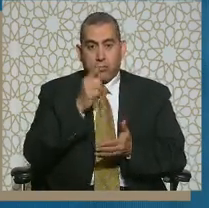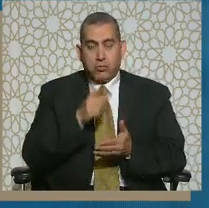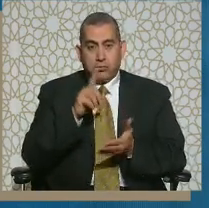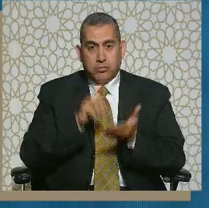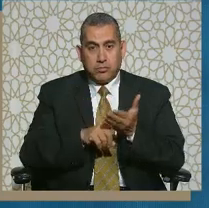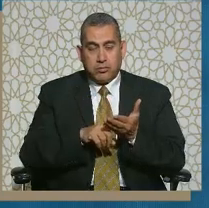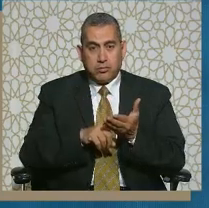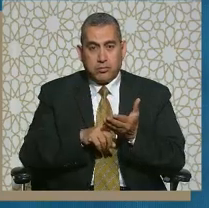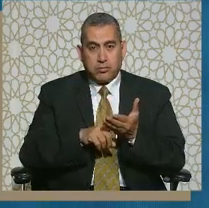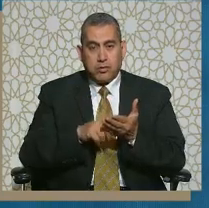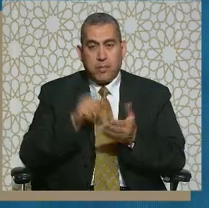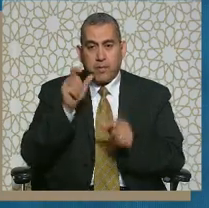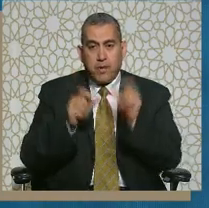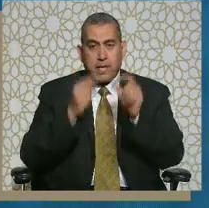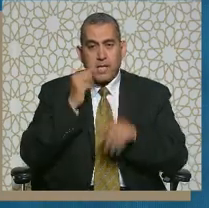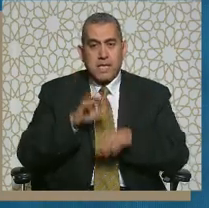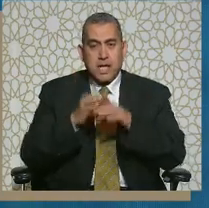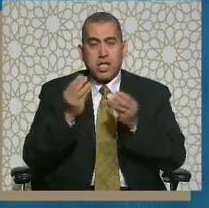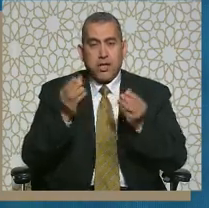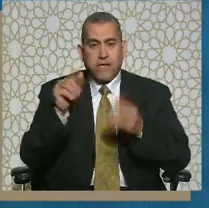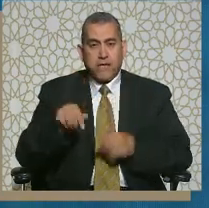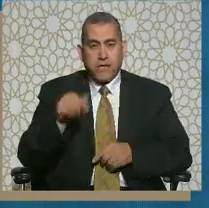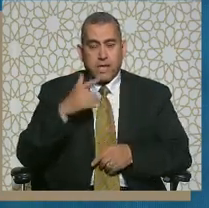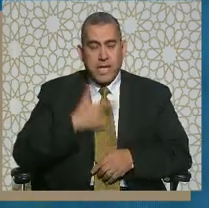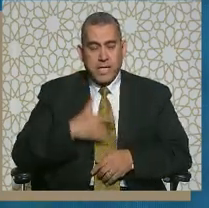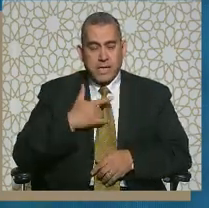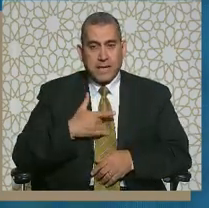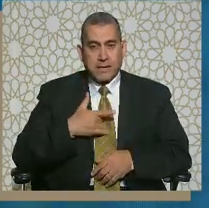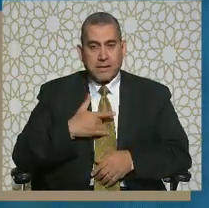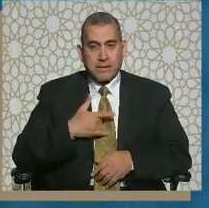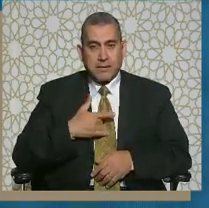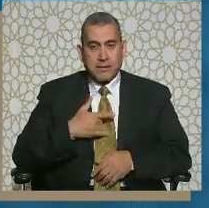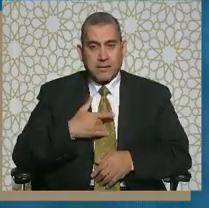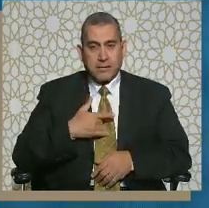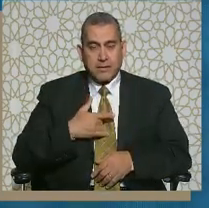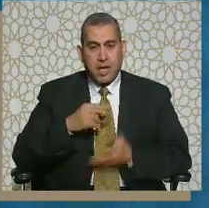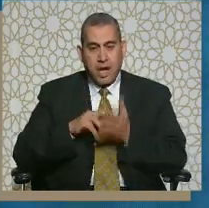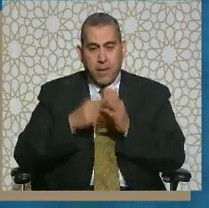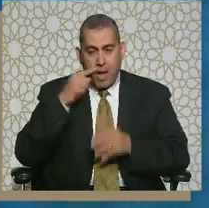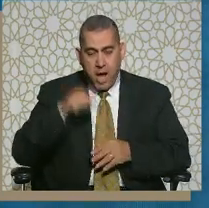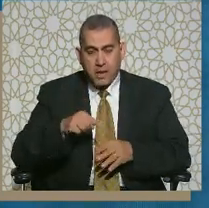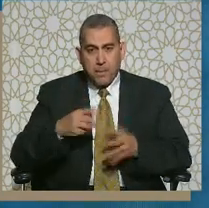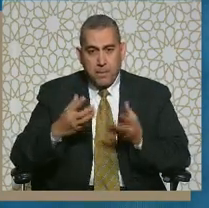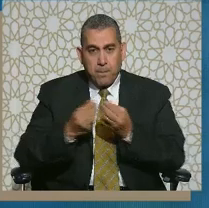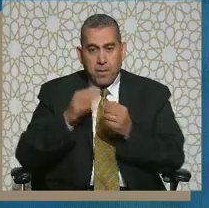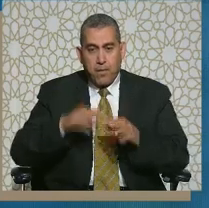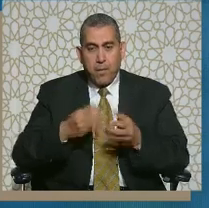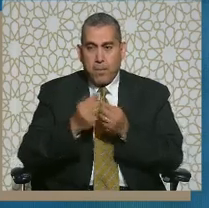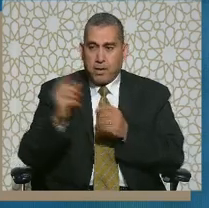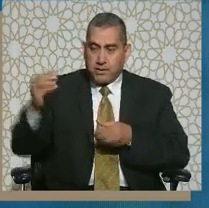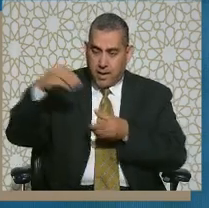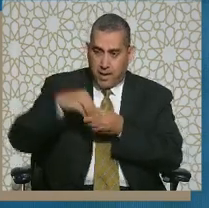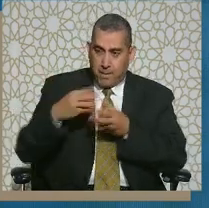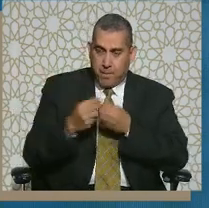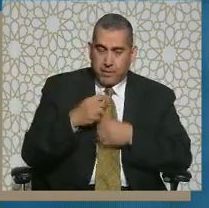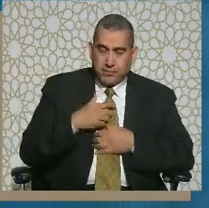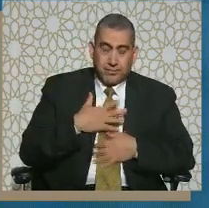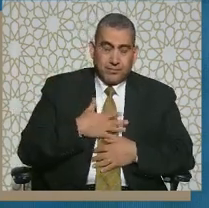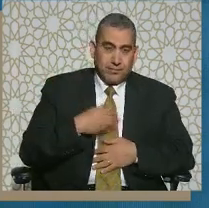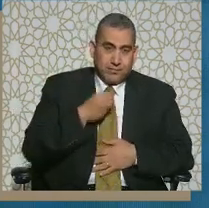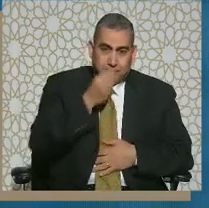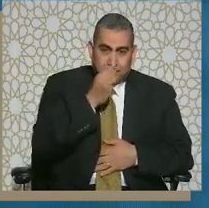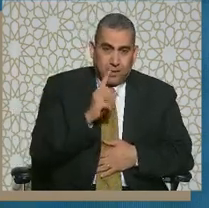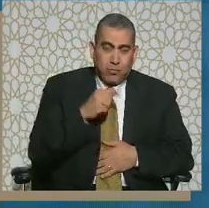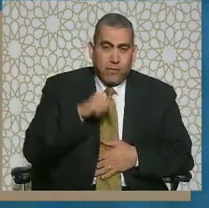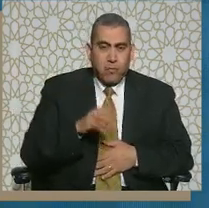من الستات بيبقى عندها احساس باني مش هقدر اعيش في بيتي وحد معايا في بيتي فقد تكون